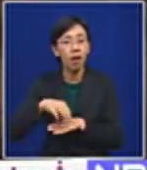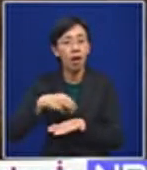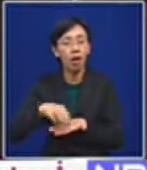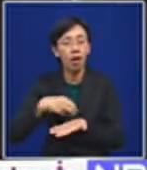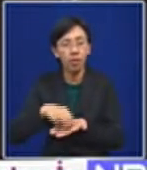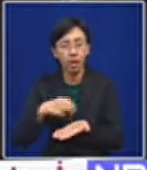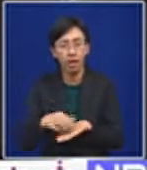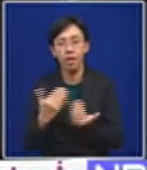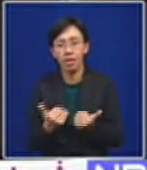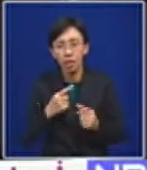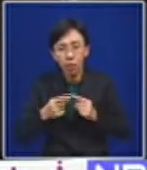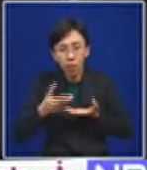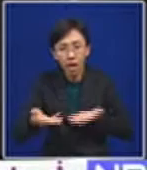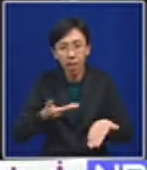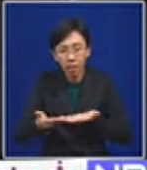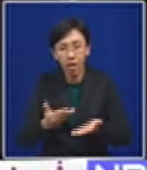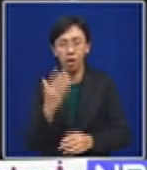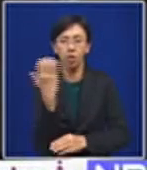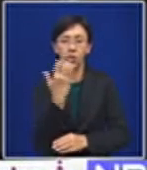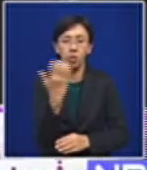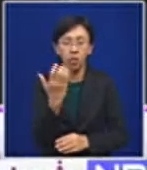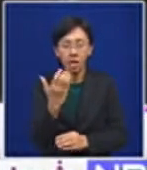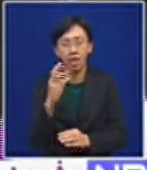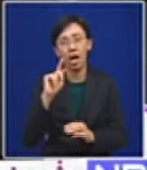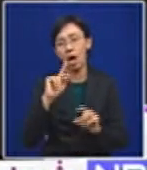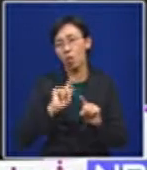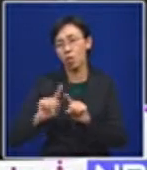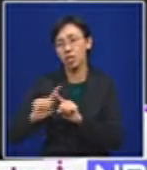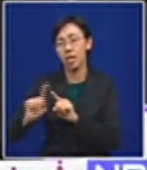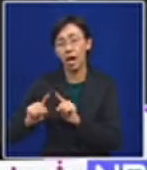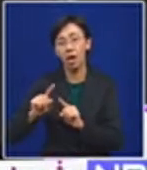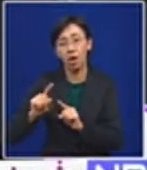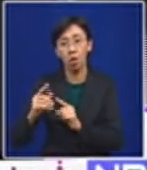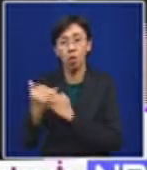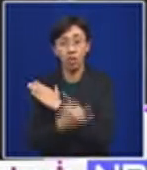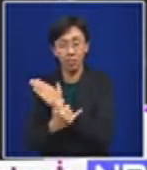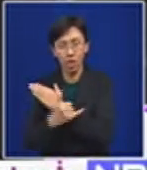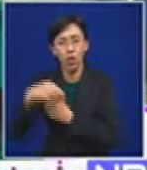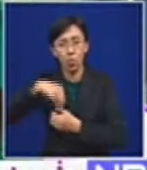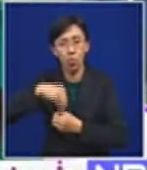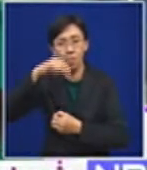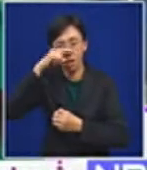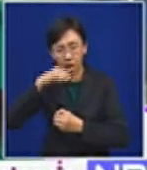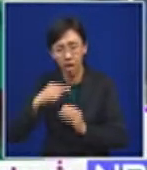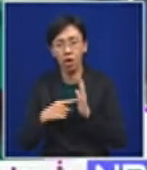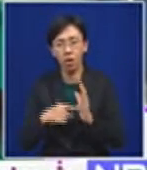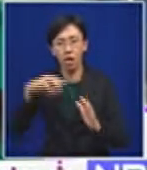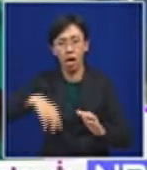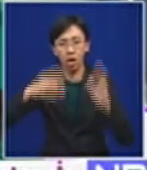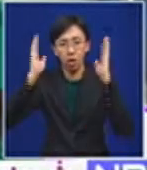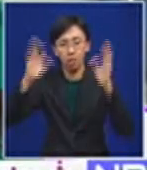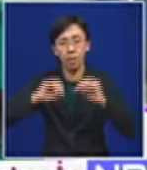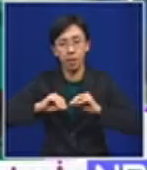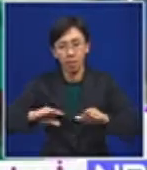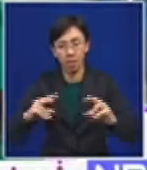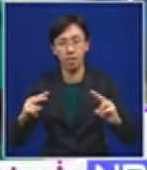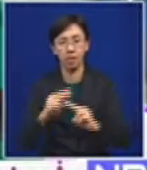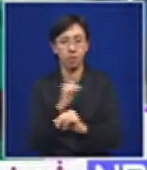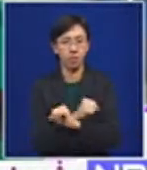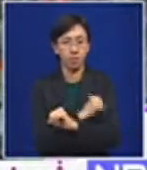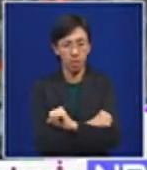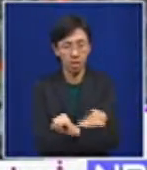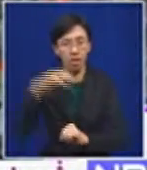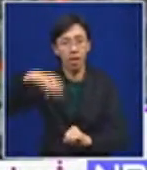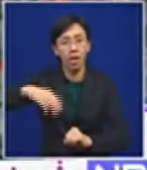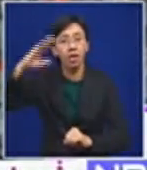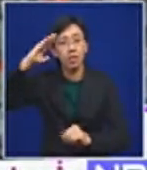ไม่เป็นทางการร่วมกับสื่อมวลชนจากสำนักข่าวต่างประเทศประจำประเทศไทยและเจ้าหน้าที่ที่เกี่ยวข้องอาทิกรมประชาสัมพันธ์กระทรวงแรงงานกองทั